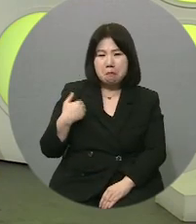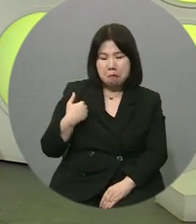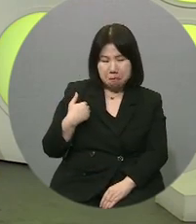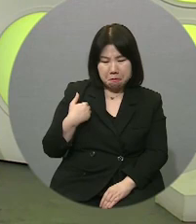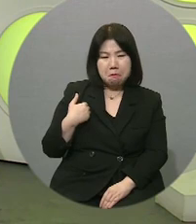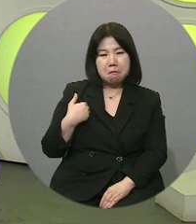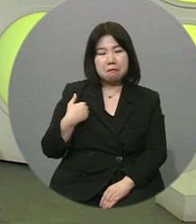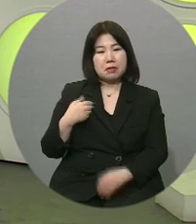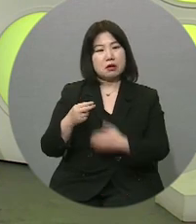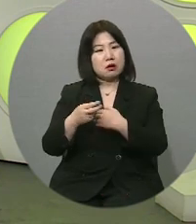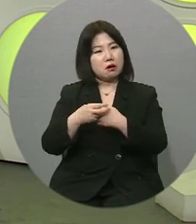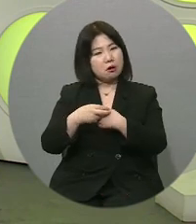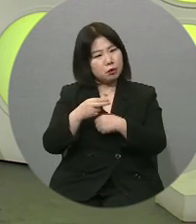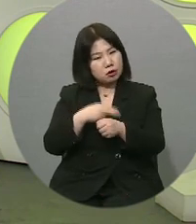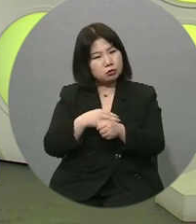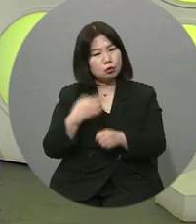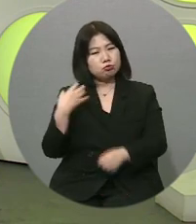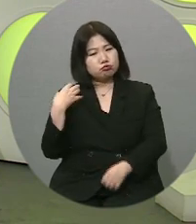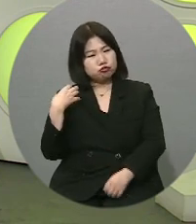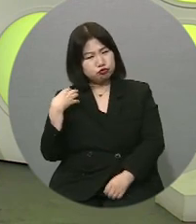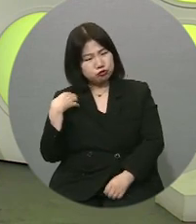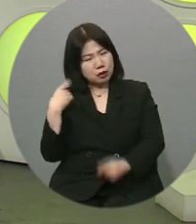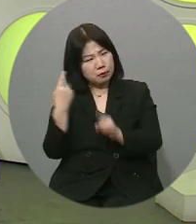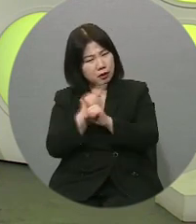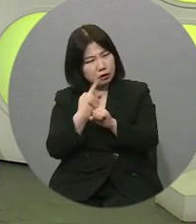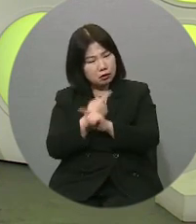의료진도 부담을 느낄 수밖에 없었습니다.